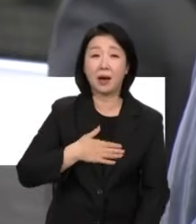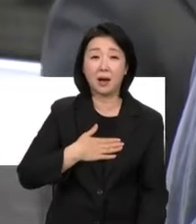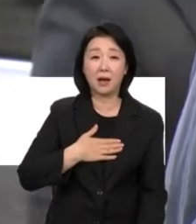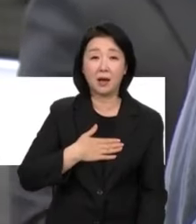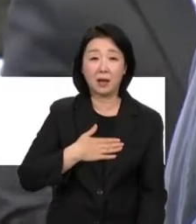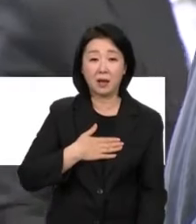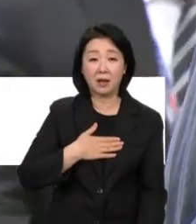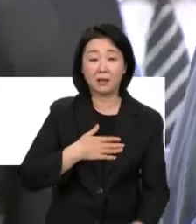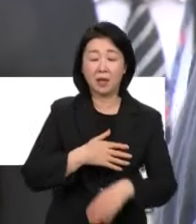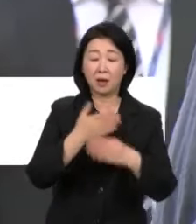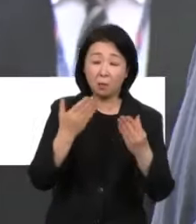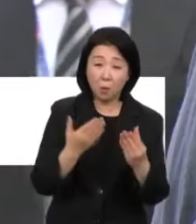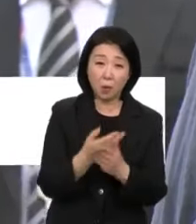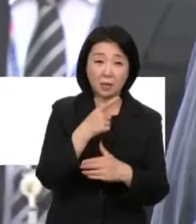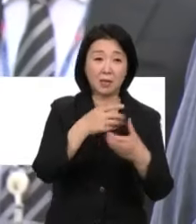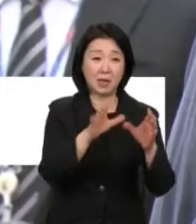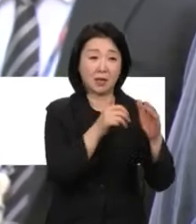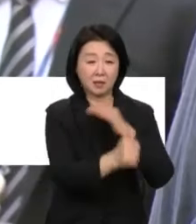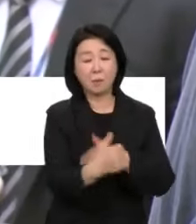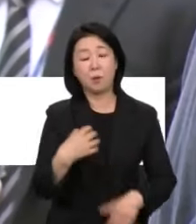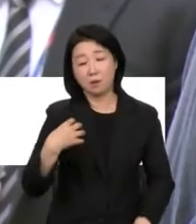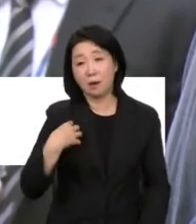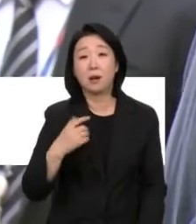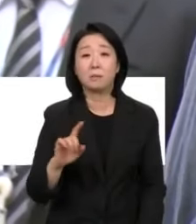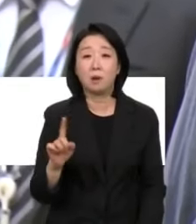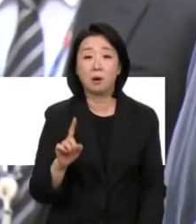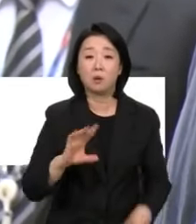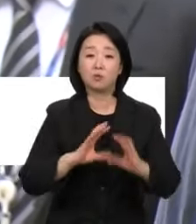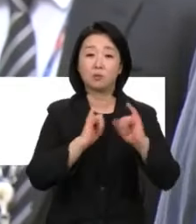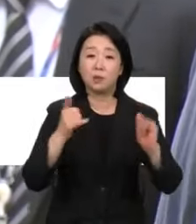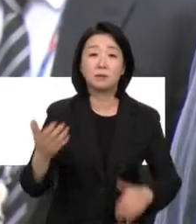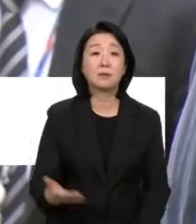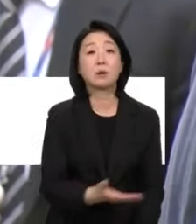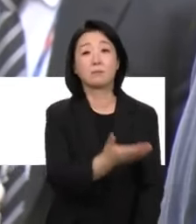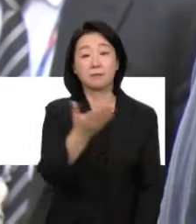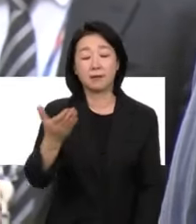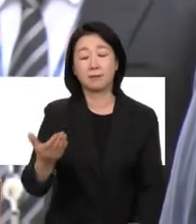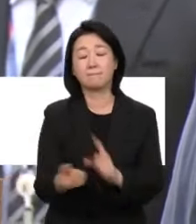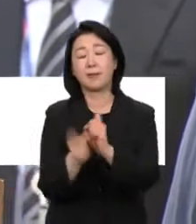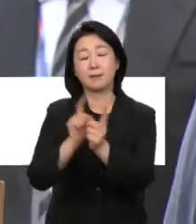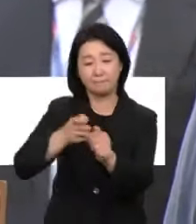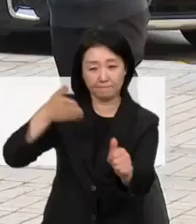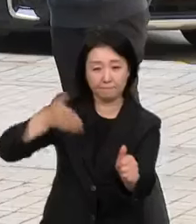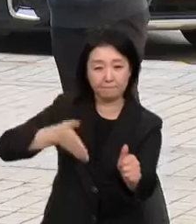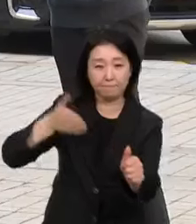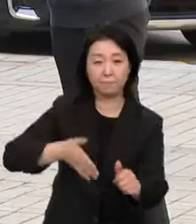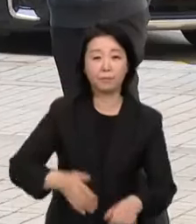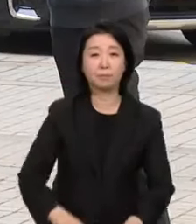못하는 제1야당 대표의 역할을 우리 국민 여러분께서 대신해 주십시오.